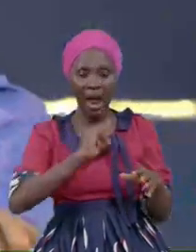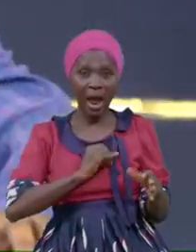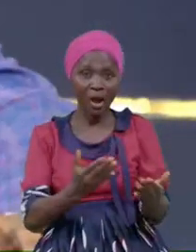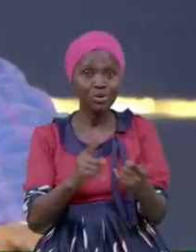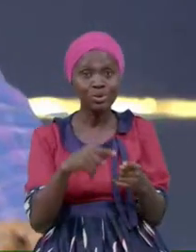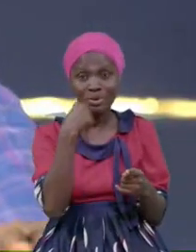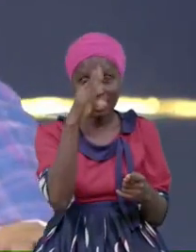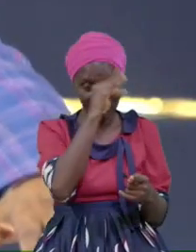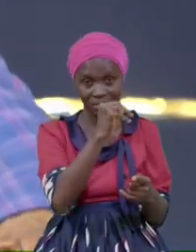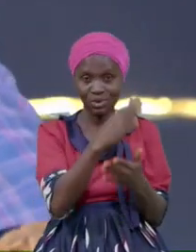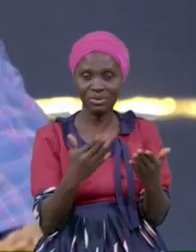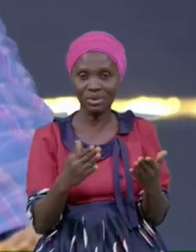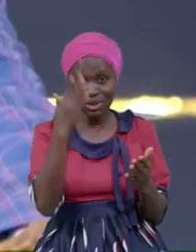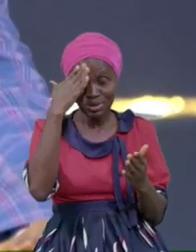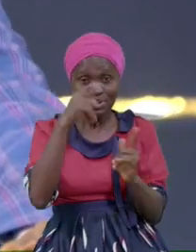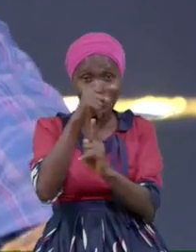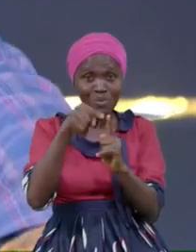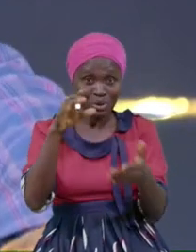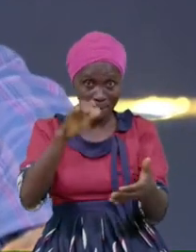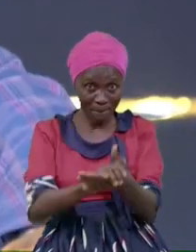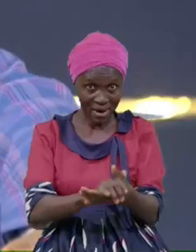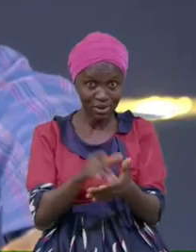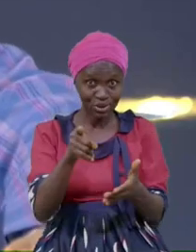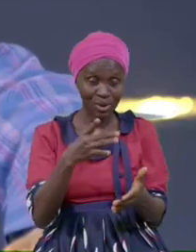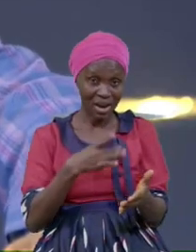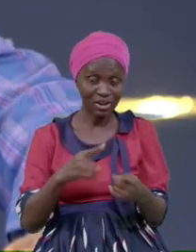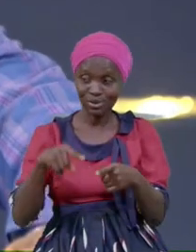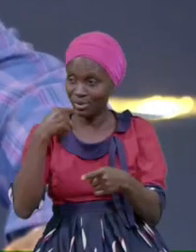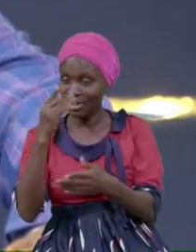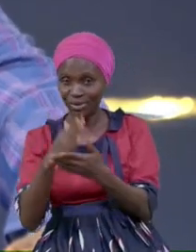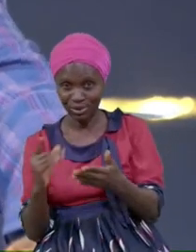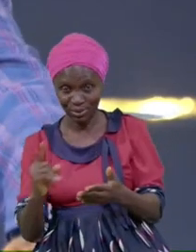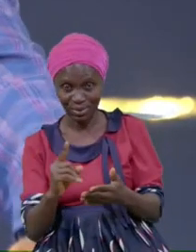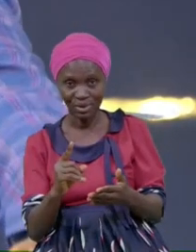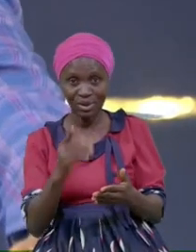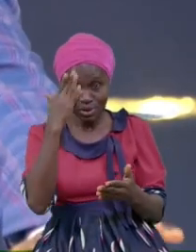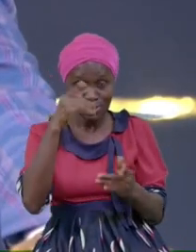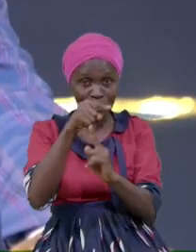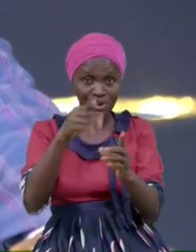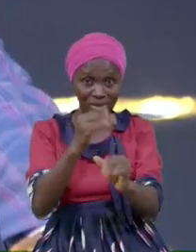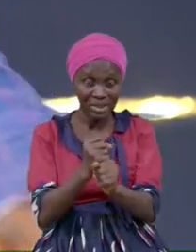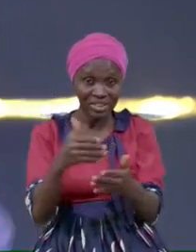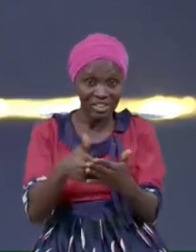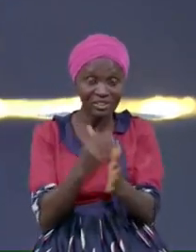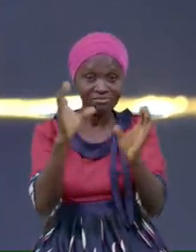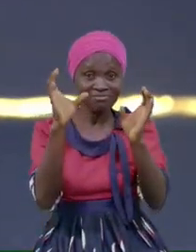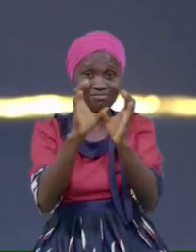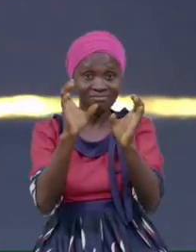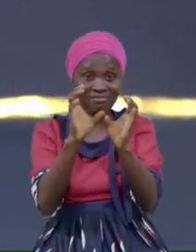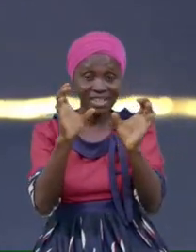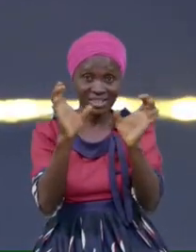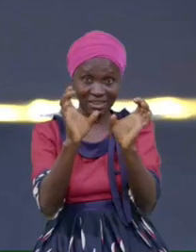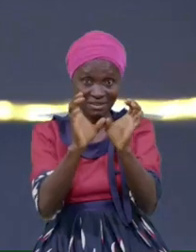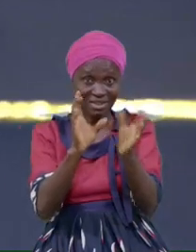Quand tu te maries, tu veux en parler à quelqu'un. Quand tu as un diplôme, tu veux en parler à quelqu'un. Quand